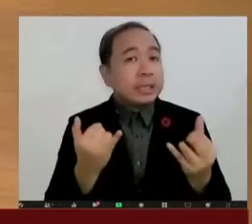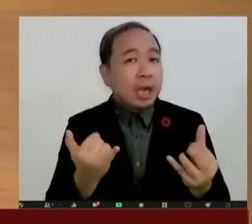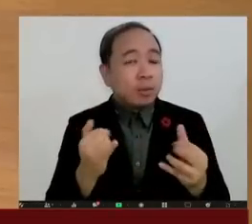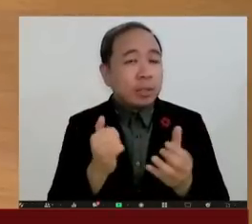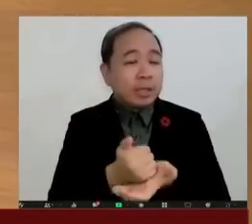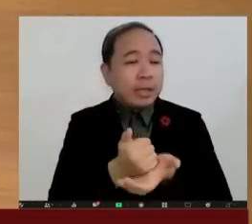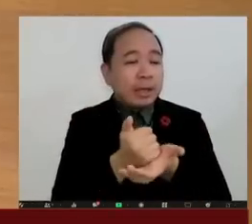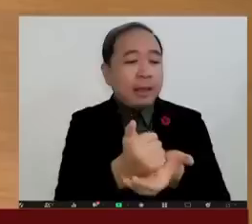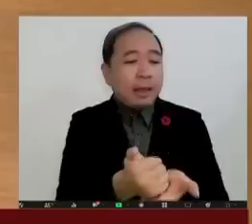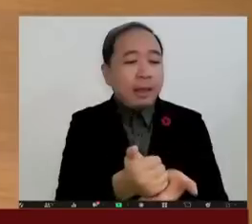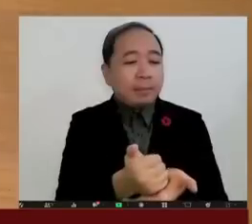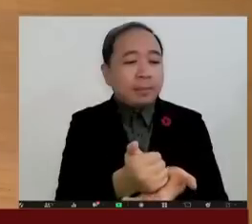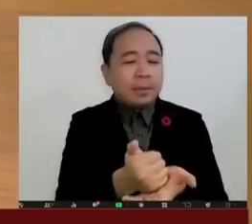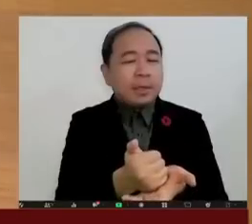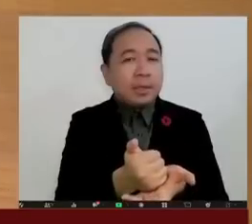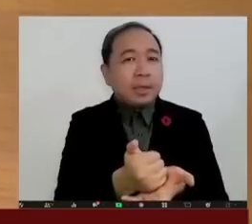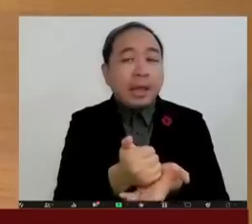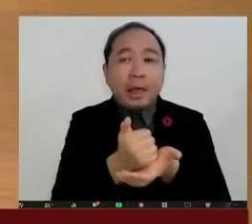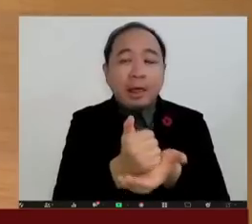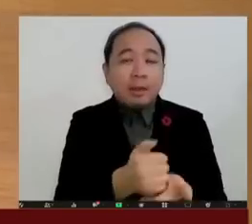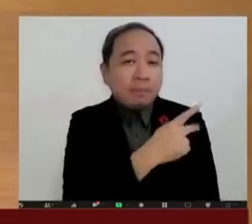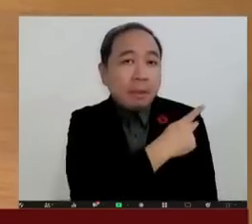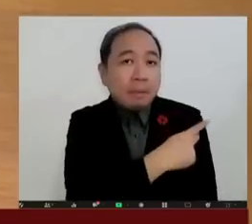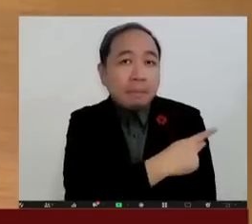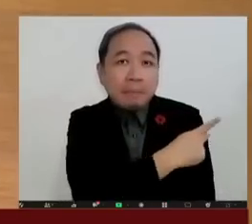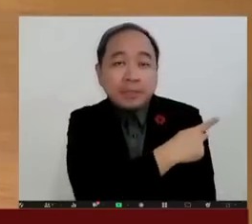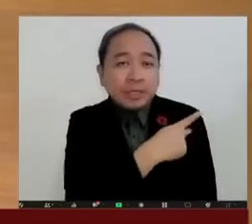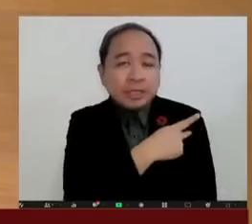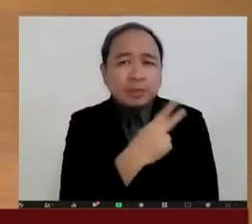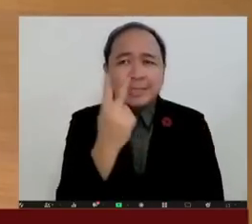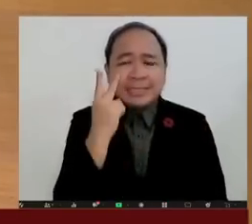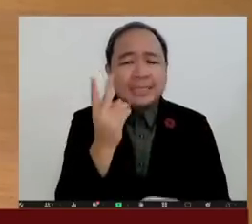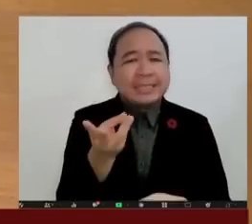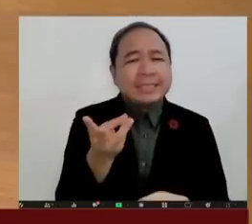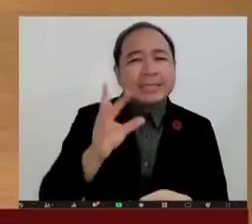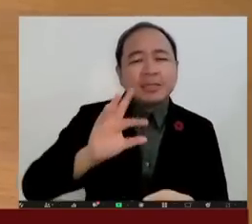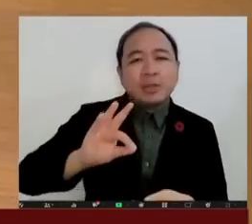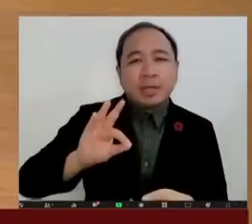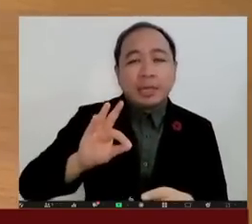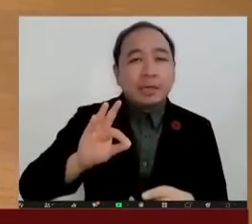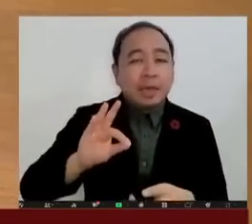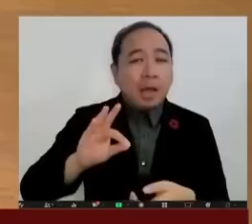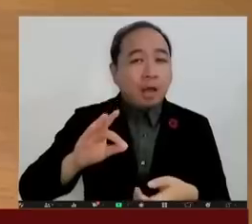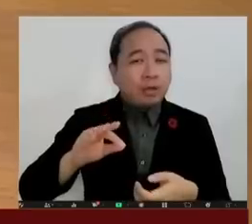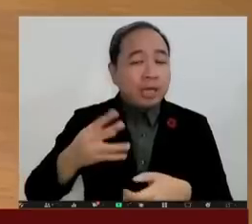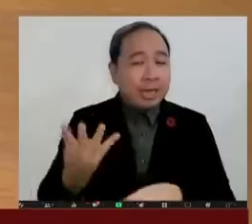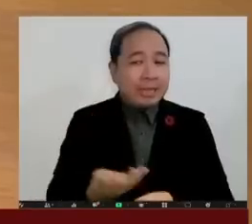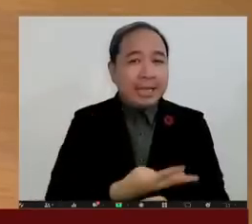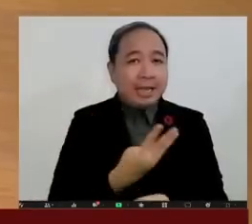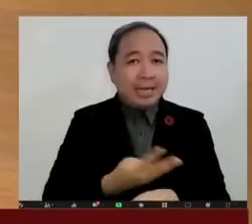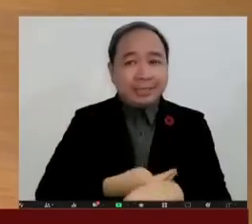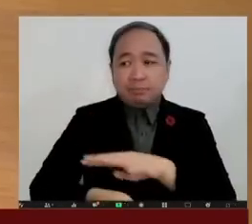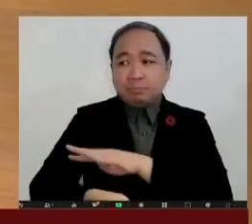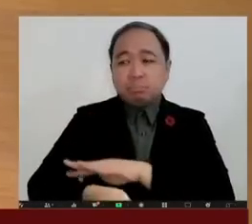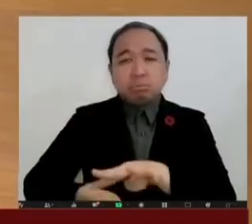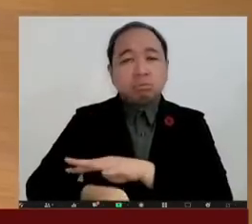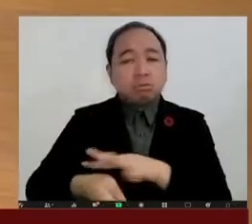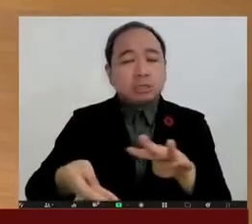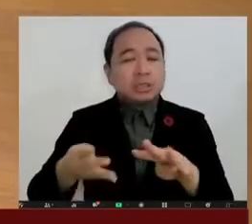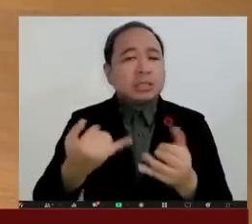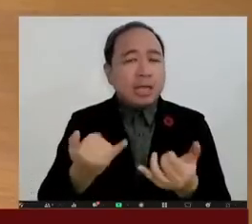pasyente, ang dating 90 libreng dialysis session ay inakyat na natin sa